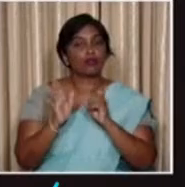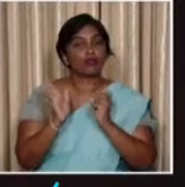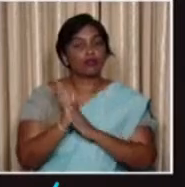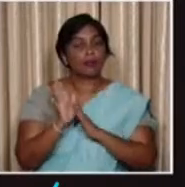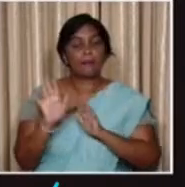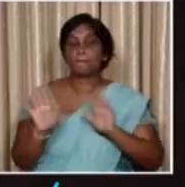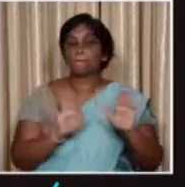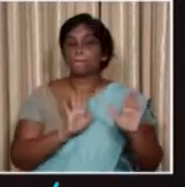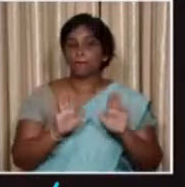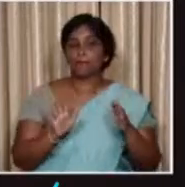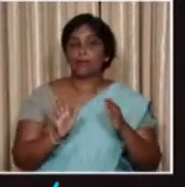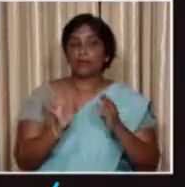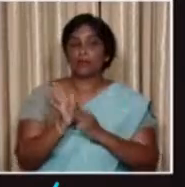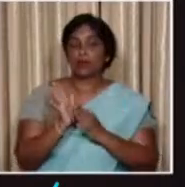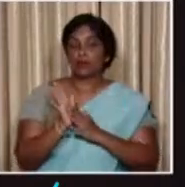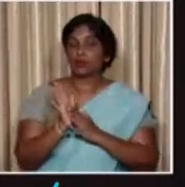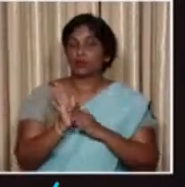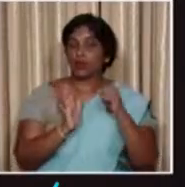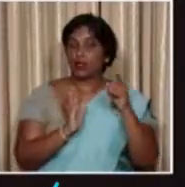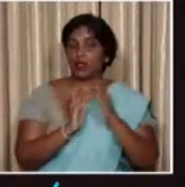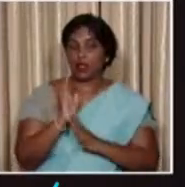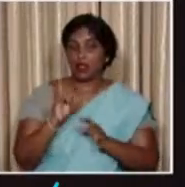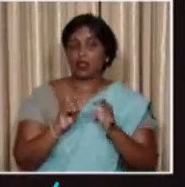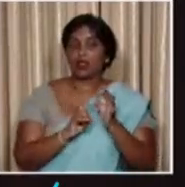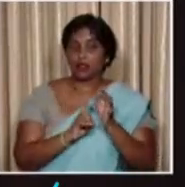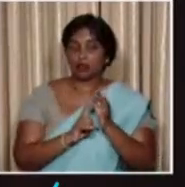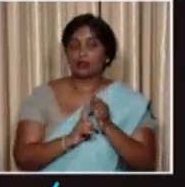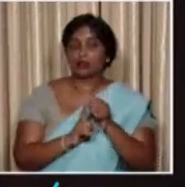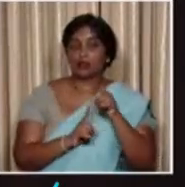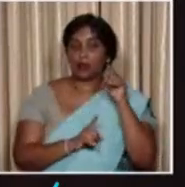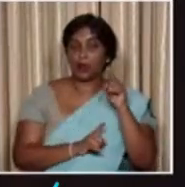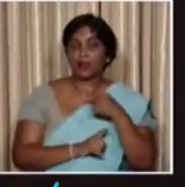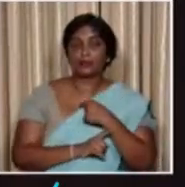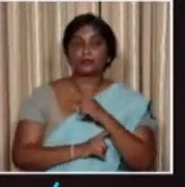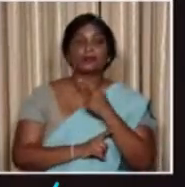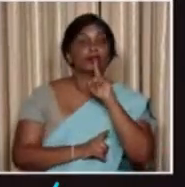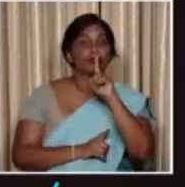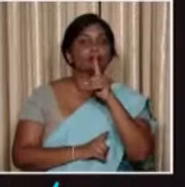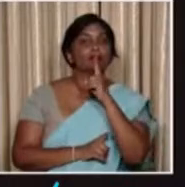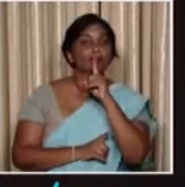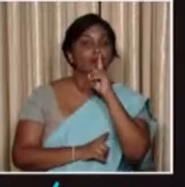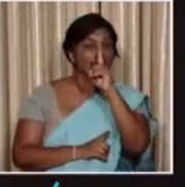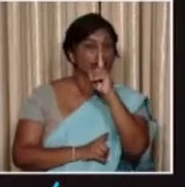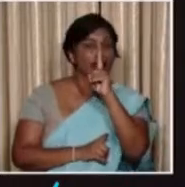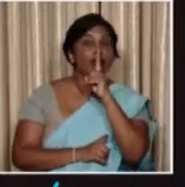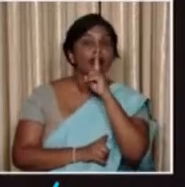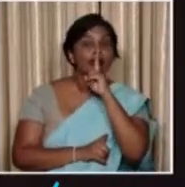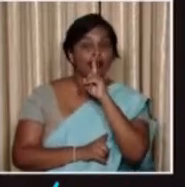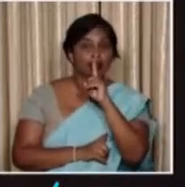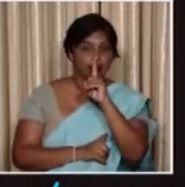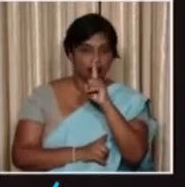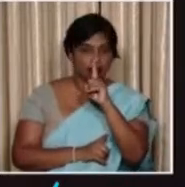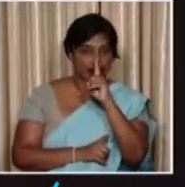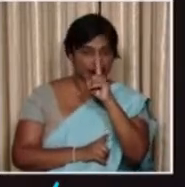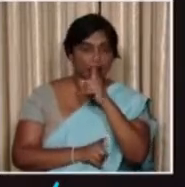කරන්න මඳුර විධානයේ මන්ත්‍රීතුමා සාක්ෂි දරයි. එතුමාට මම කිව්වා එක්කෙනෙක් කතා කරන්න